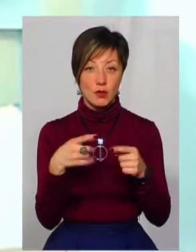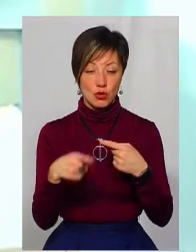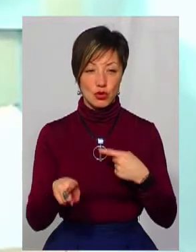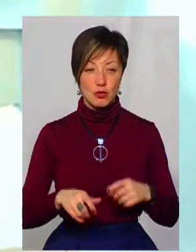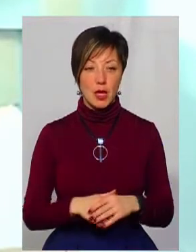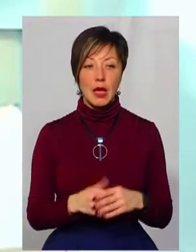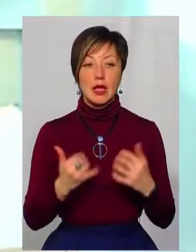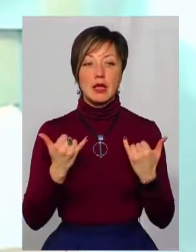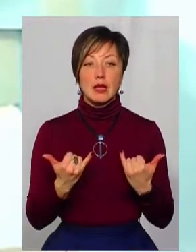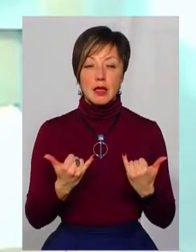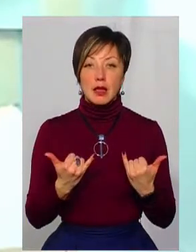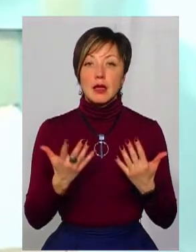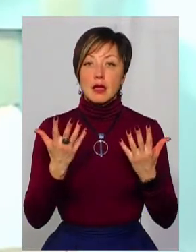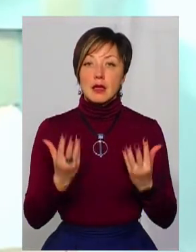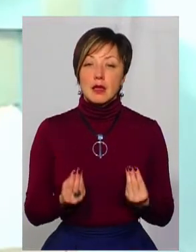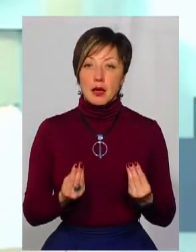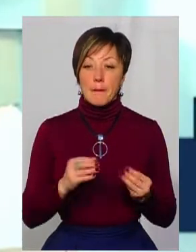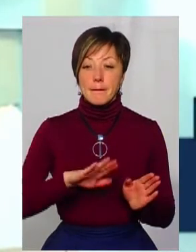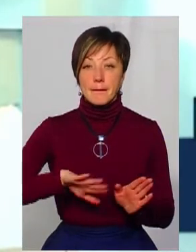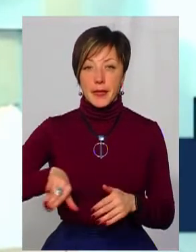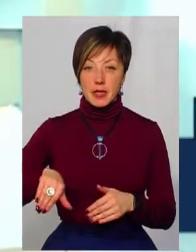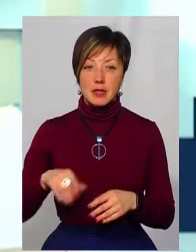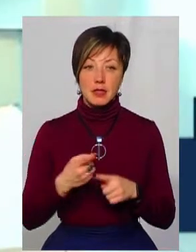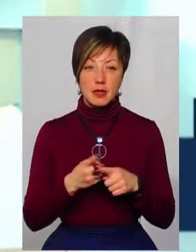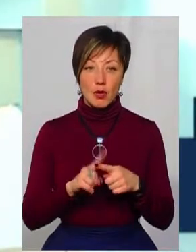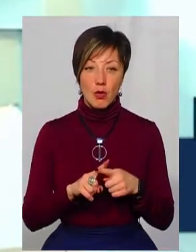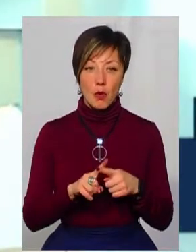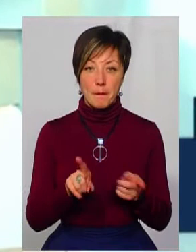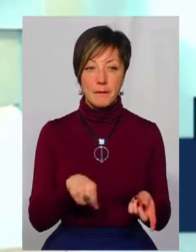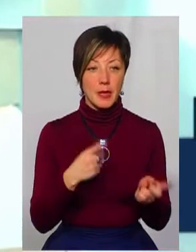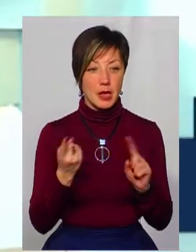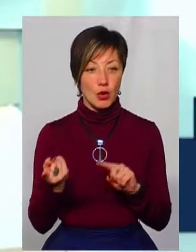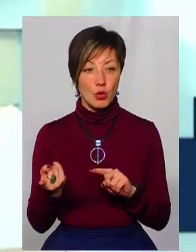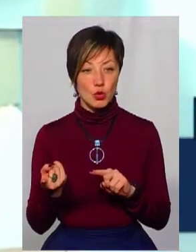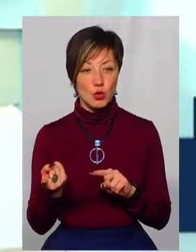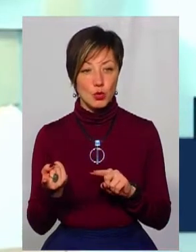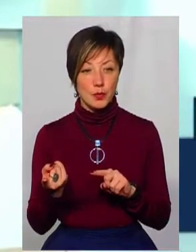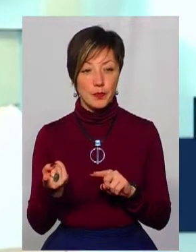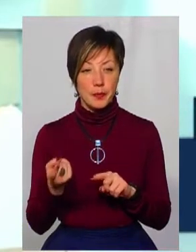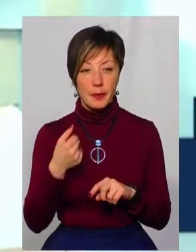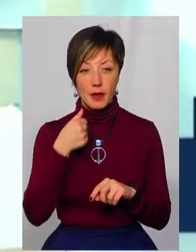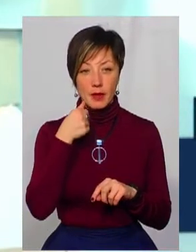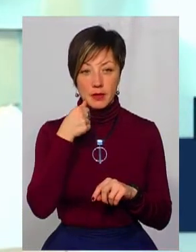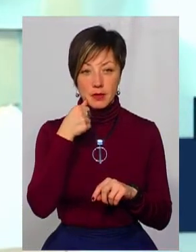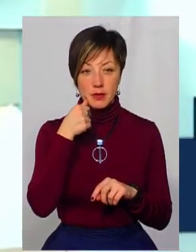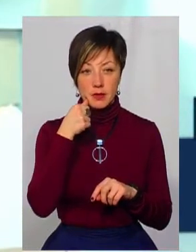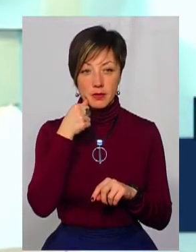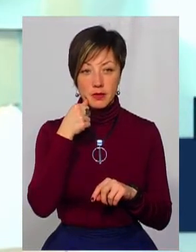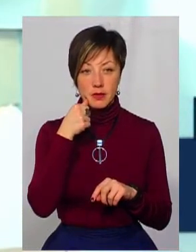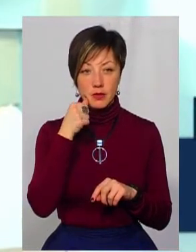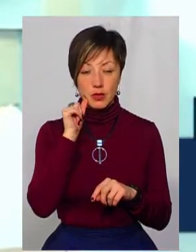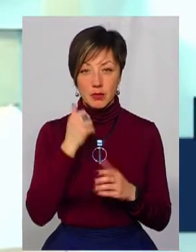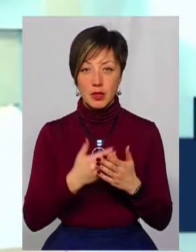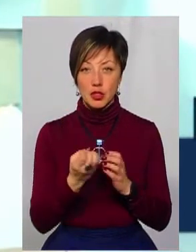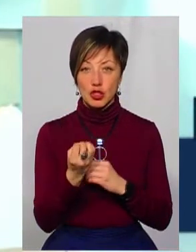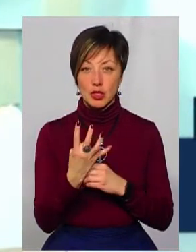інших. На даний момент, вже після навіть такого переходу якби вчорашнього, якому день, вже